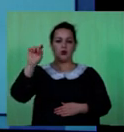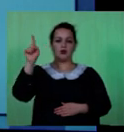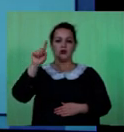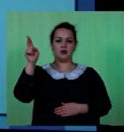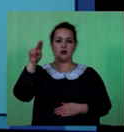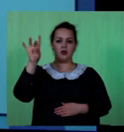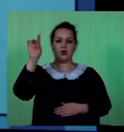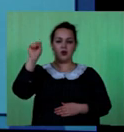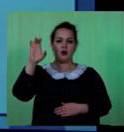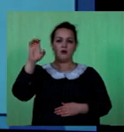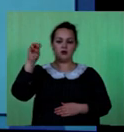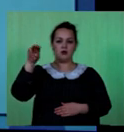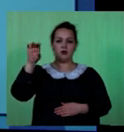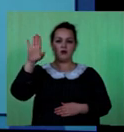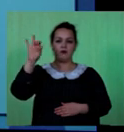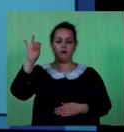здравствуйте,